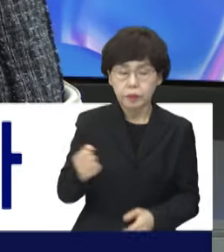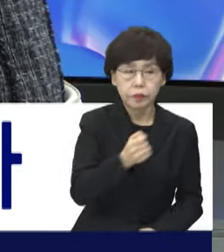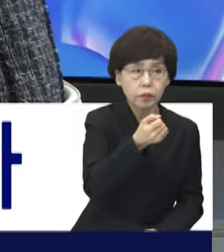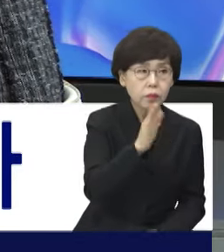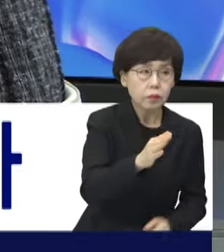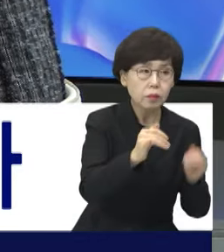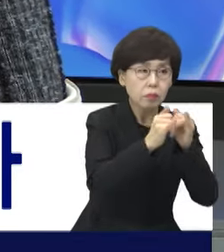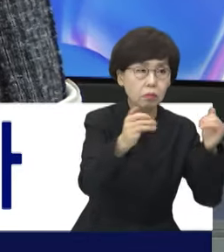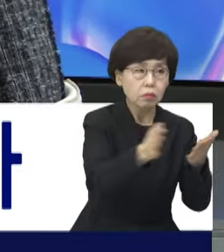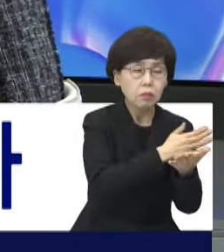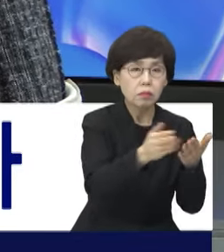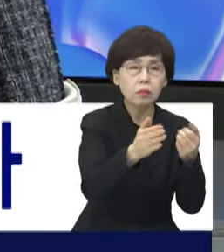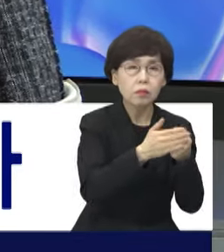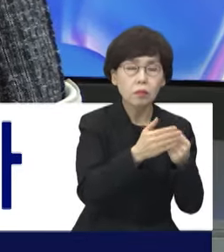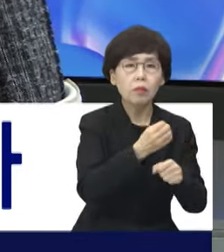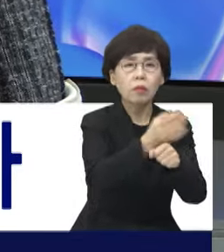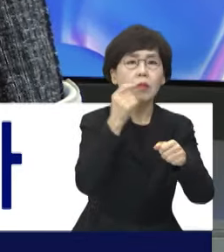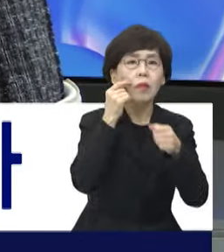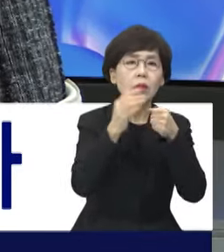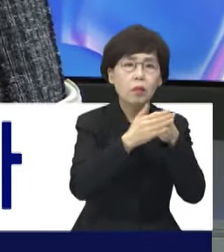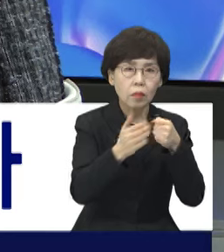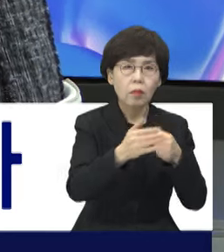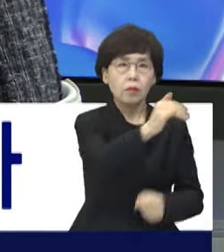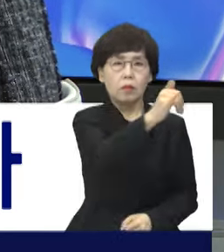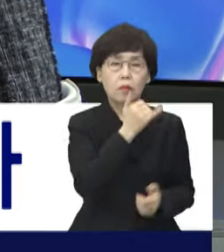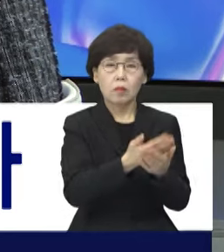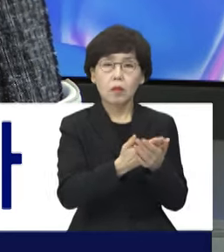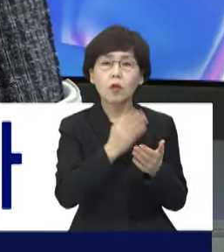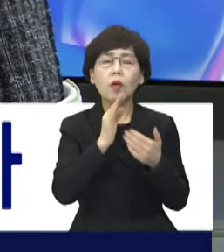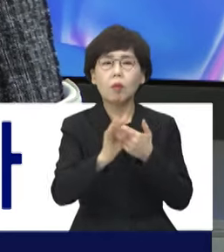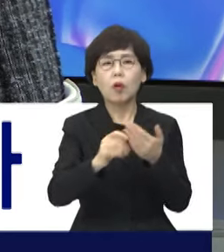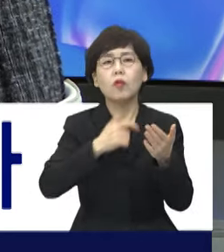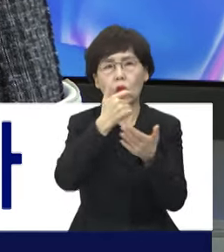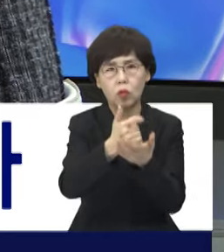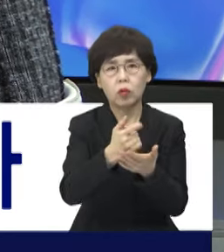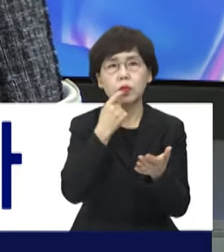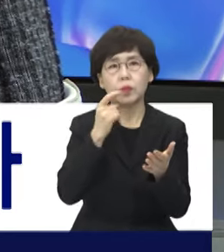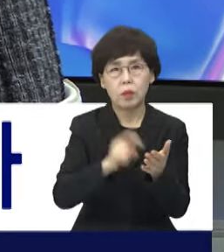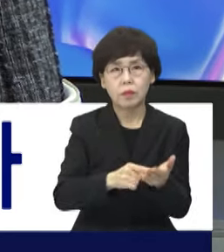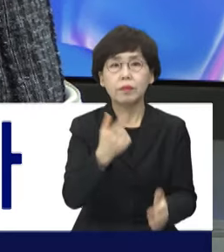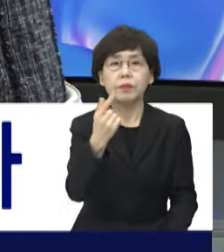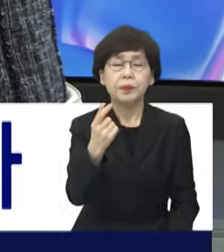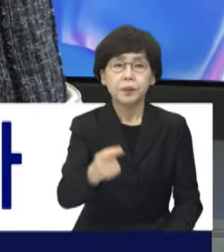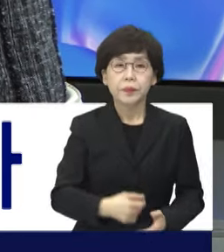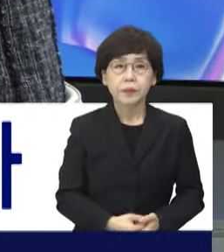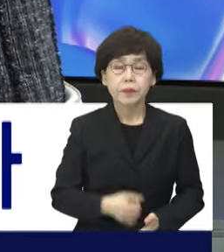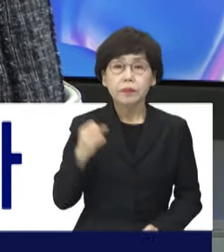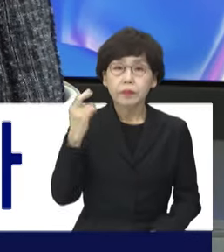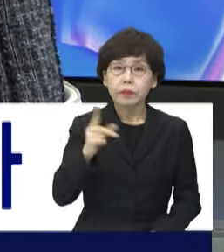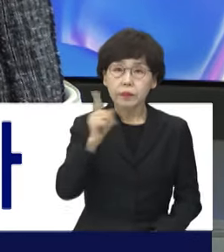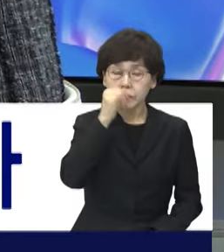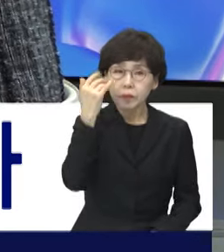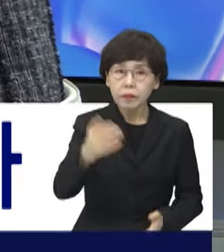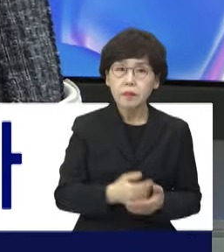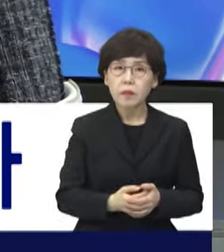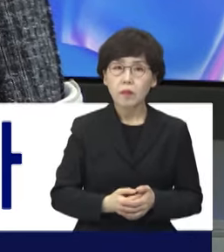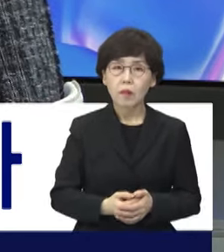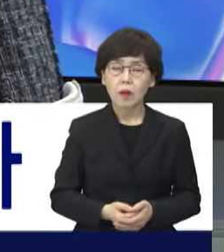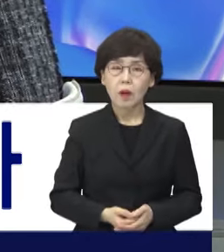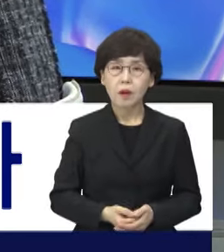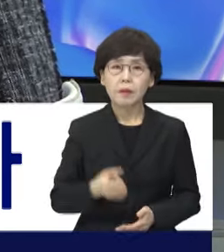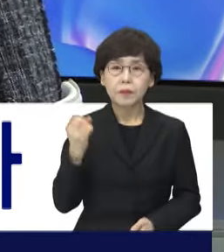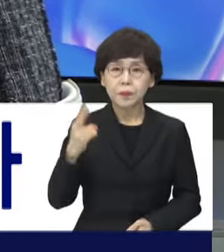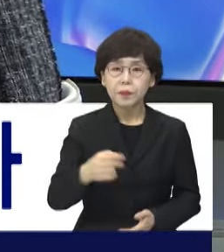이제 전달을 못 했으니까 연락을 해 달라 어 그러면 깜빡 속을 거 같아요 정말로 그리고 또 어떤게 있나요 아 또 그런 것들도